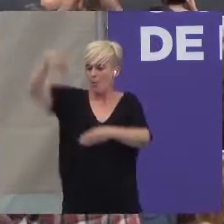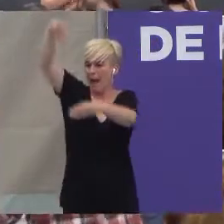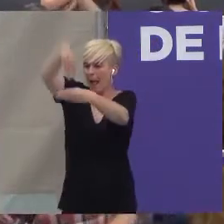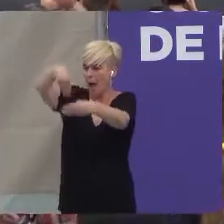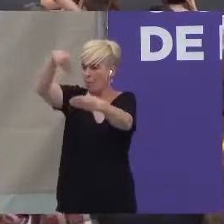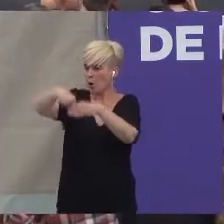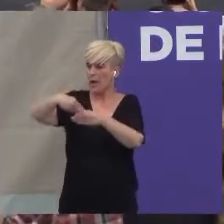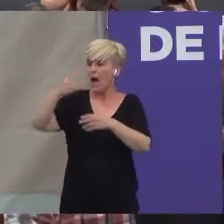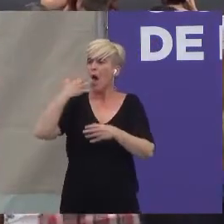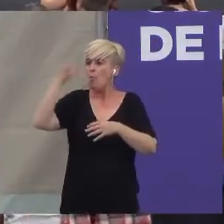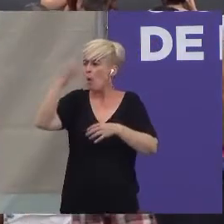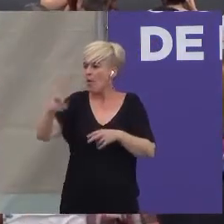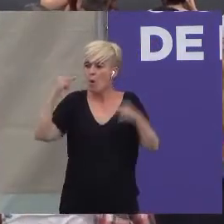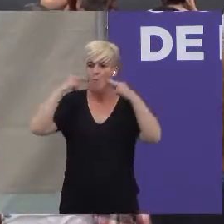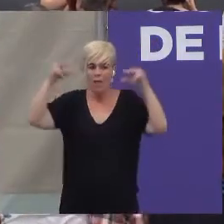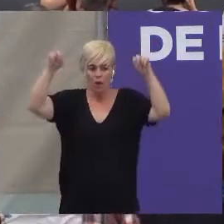a votar.